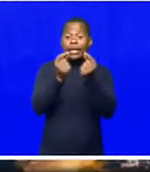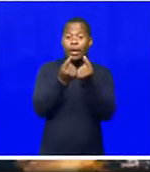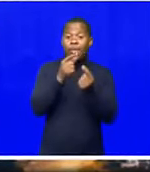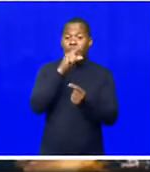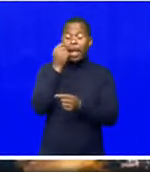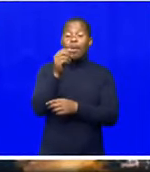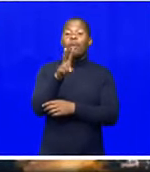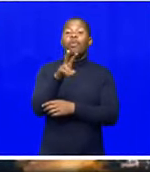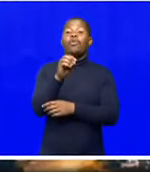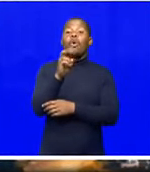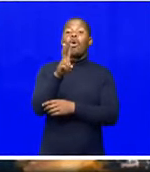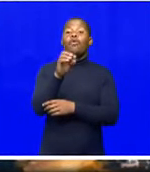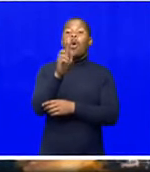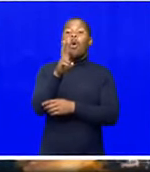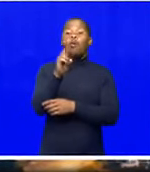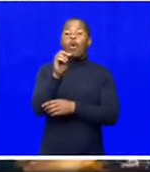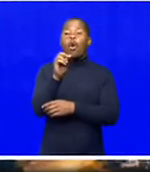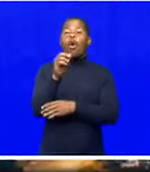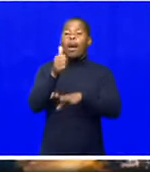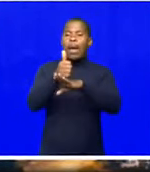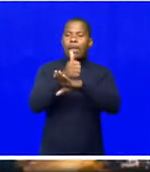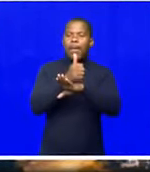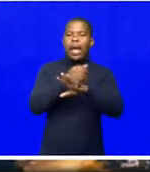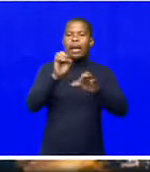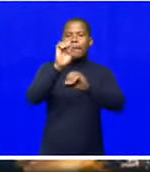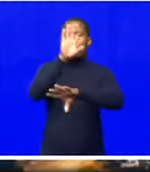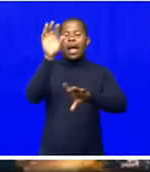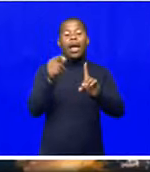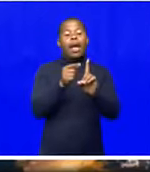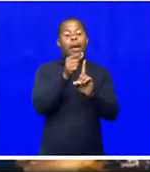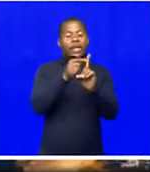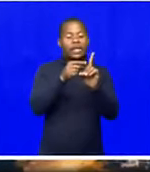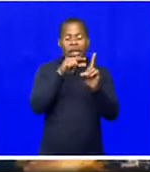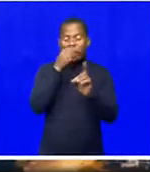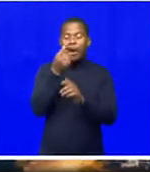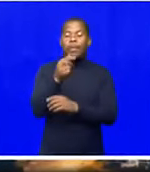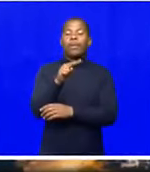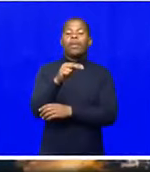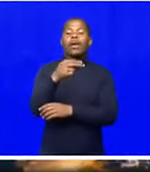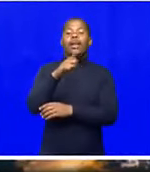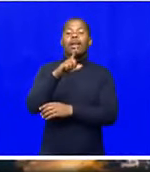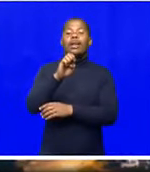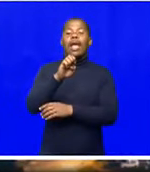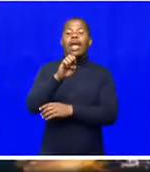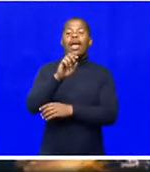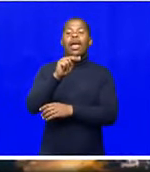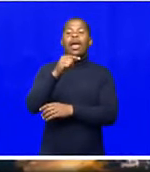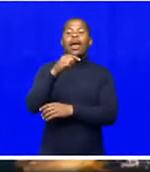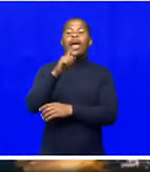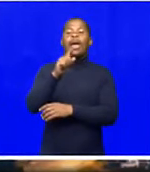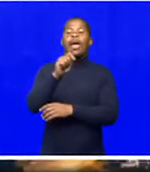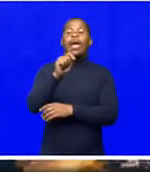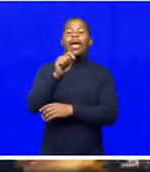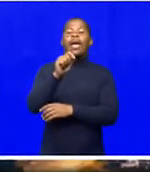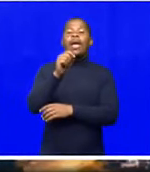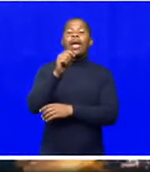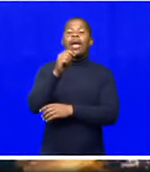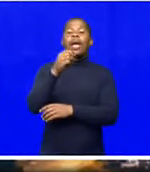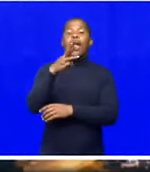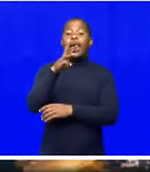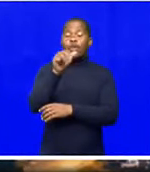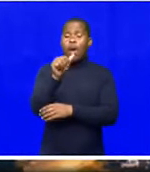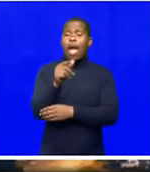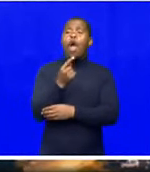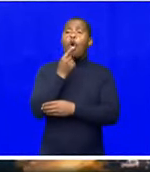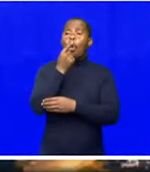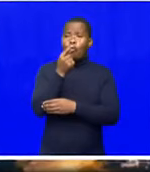belicembu leVovovo nomfundo onhlengethwa uthi licembu leVovovo liso kumisa umkhankaso wokubhaliswa kwebulunga kwebalandzeli emitameni